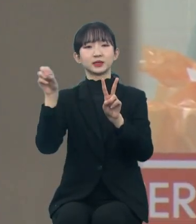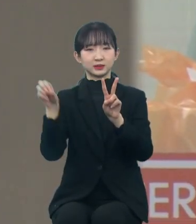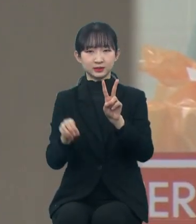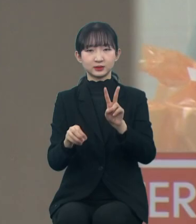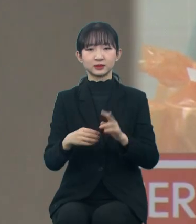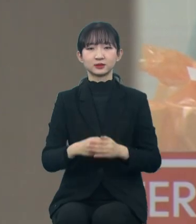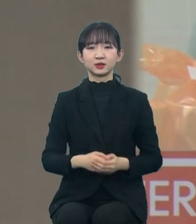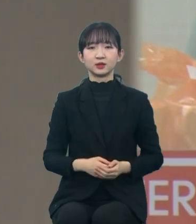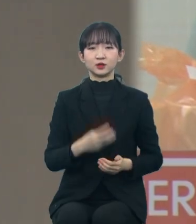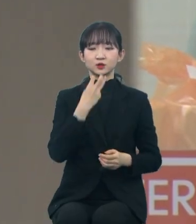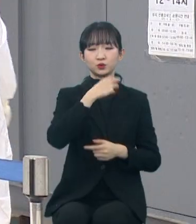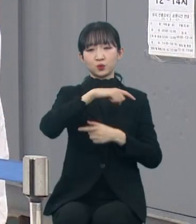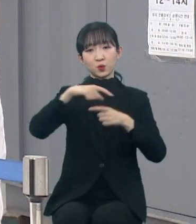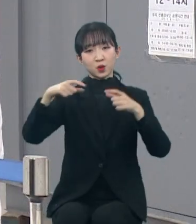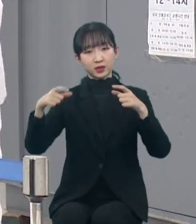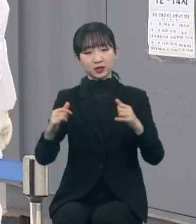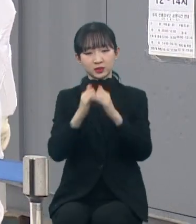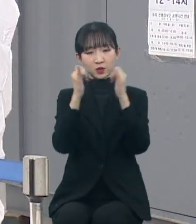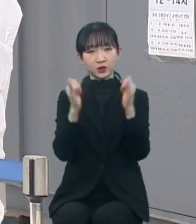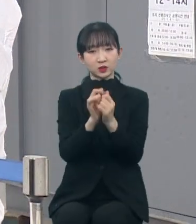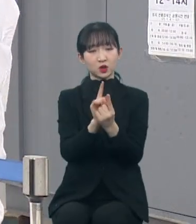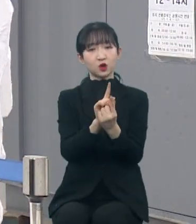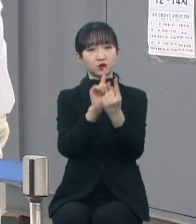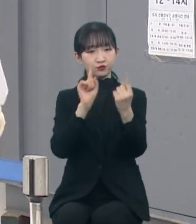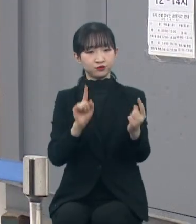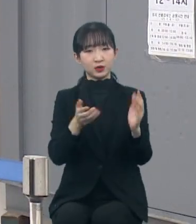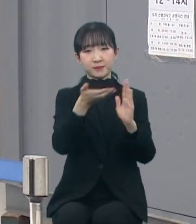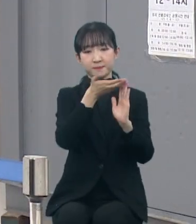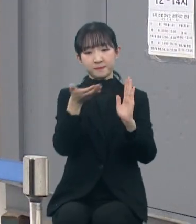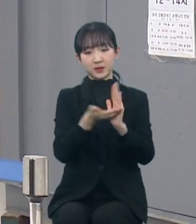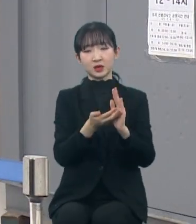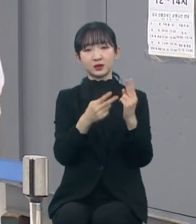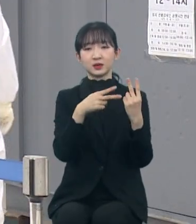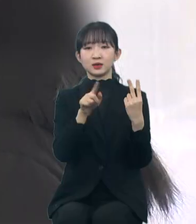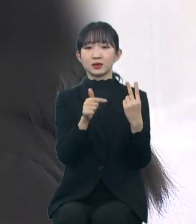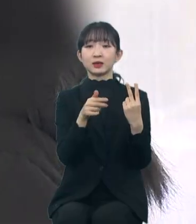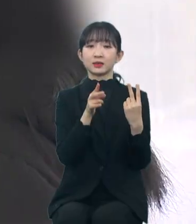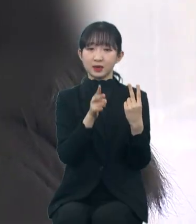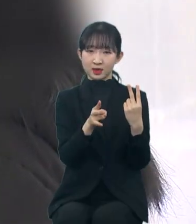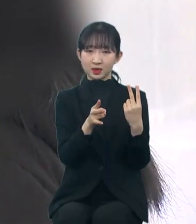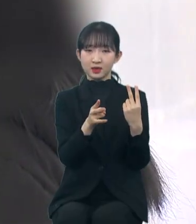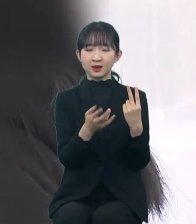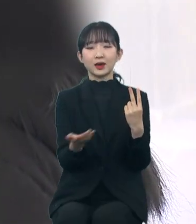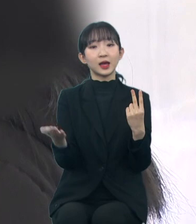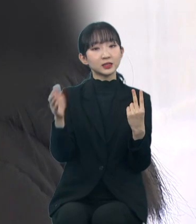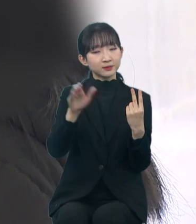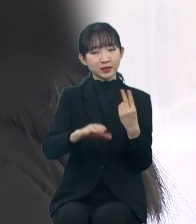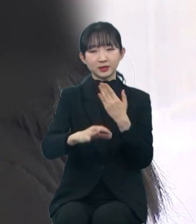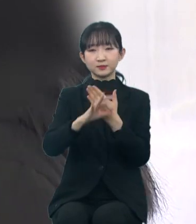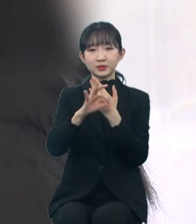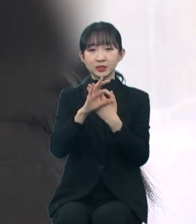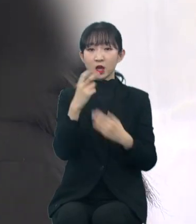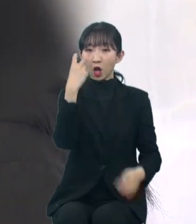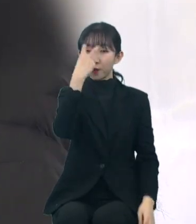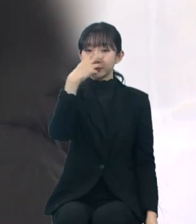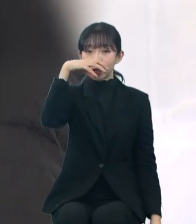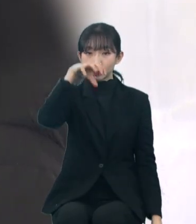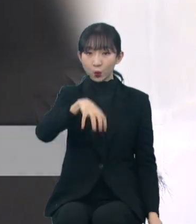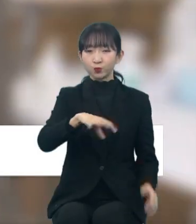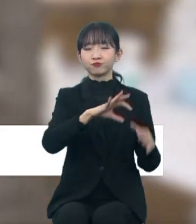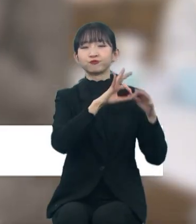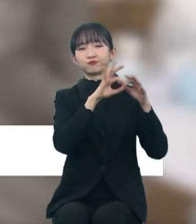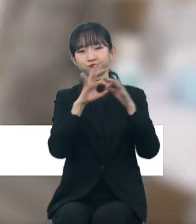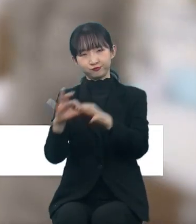수도권 지역의 사회적 거리두기가 2단계로 하향됐지만 임시선별검사소는 계속 운영됩니다.